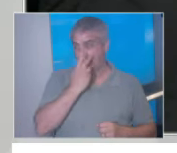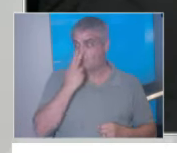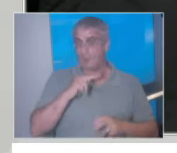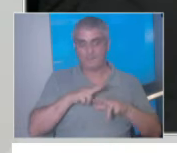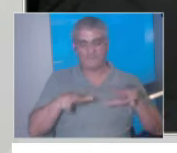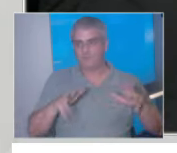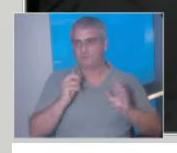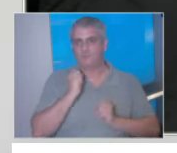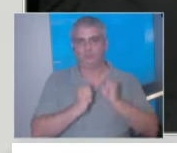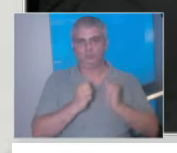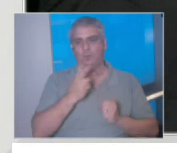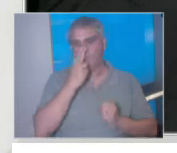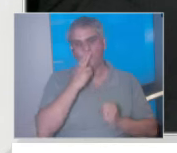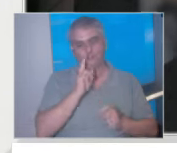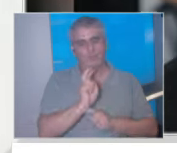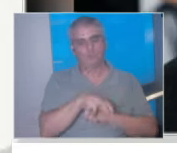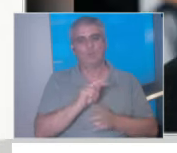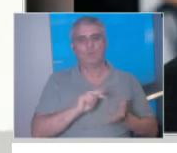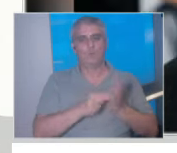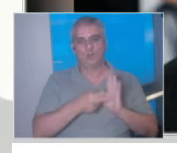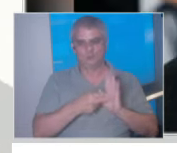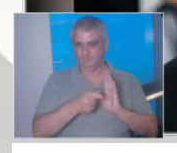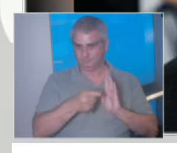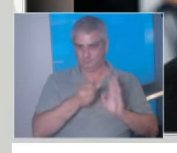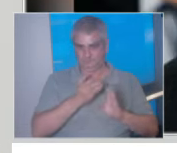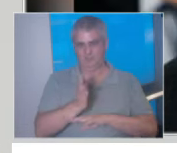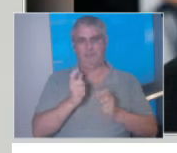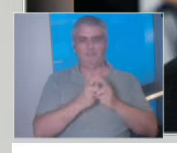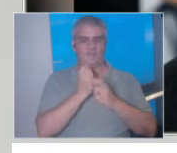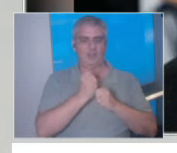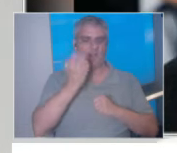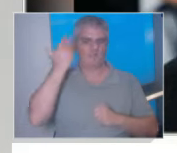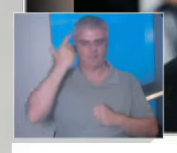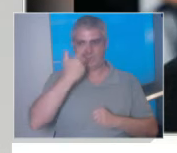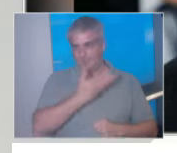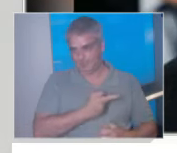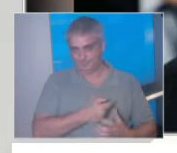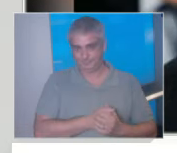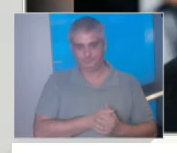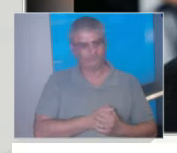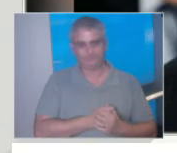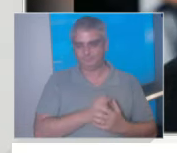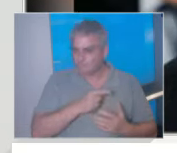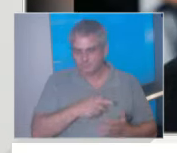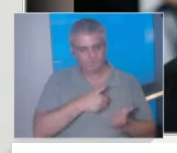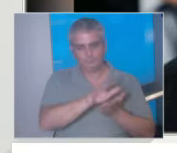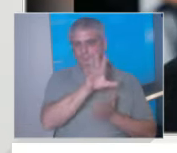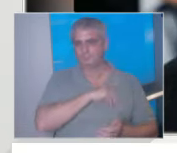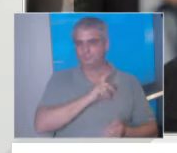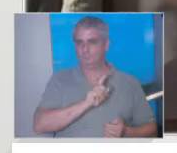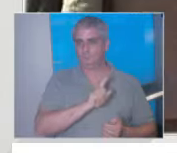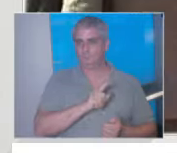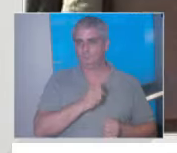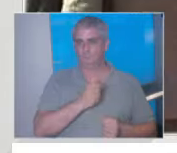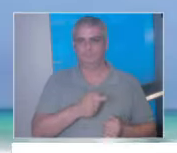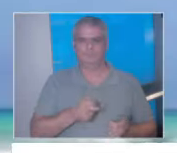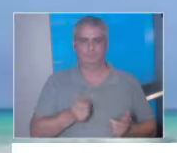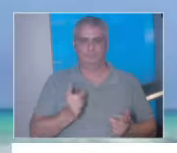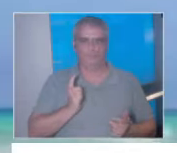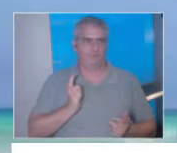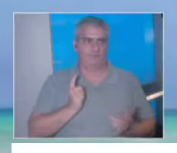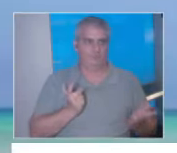שהמצב מאוד מאוד קשה, והוא ניסה להיכנס לפוליטיקה דרך מפלגת העבודה, דעה, זה מערך. הם לא הסכימו לקבל אותו, אני מכיר את הסרט הזה באופן